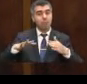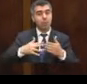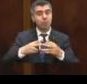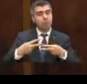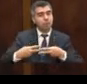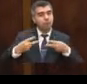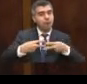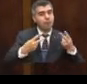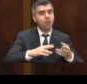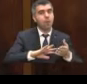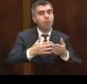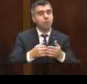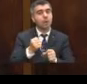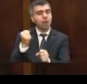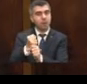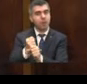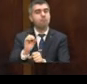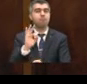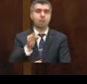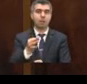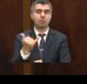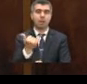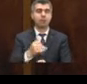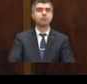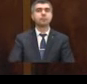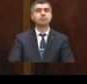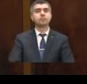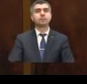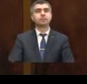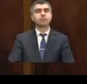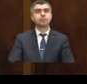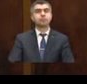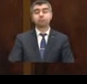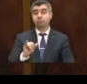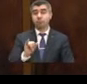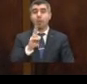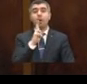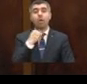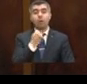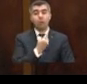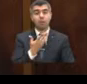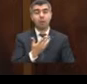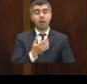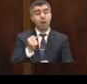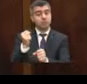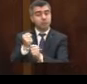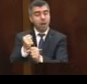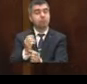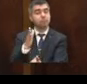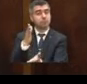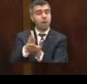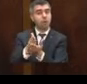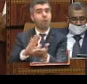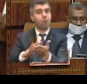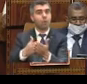من المبادرات والأخذ بالعشرات من الحلول والمقترحات. بفضل الحكومة وعملها الدؤوب لتجاوز